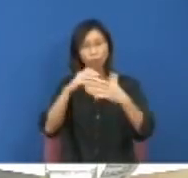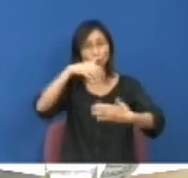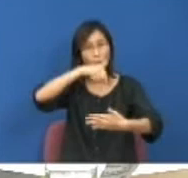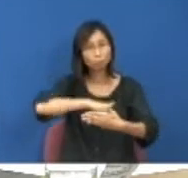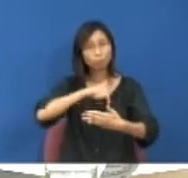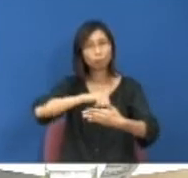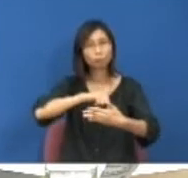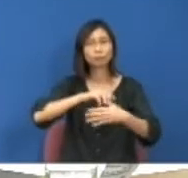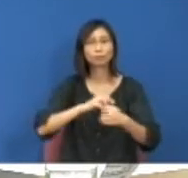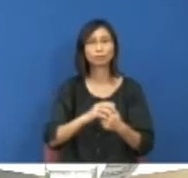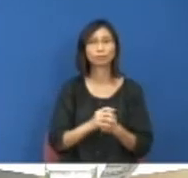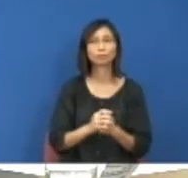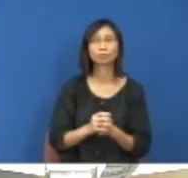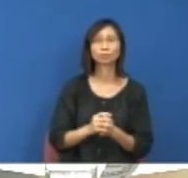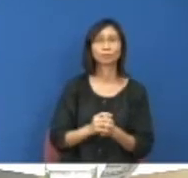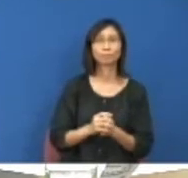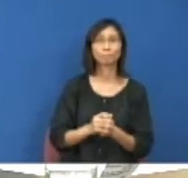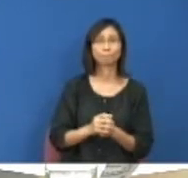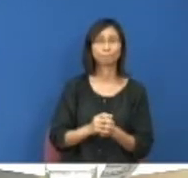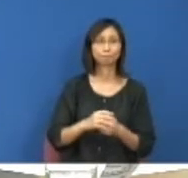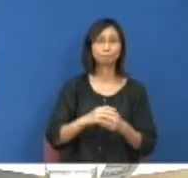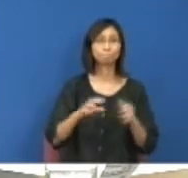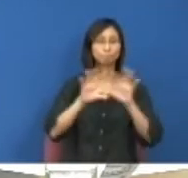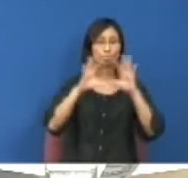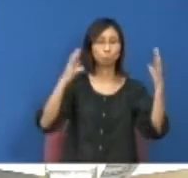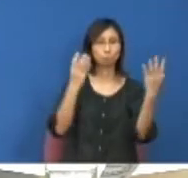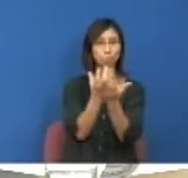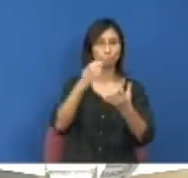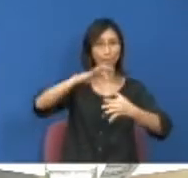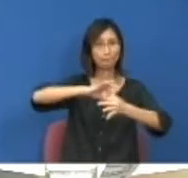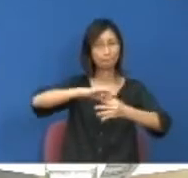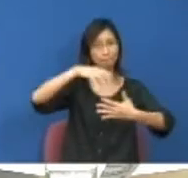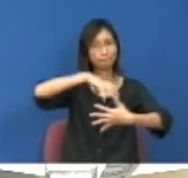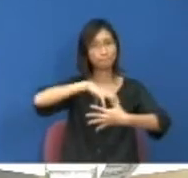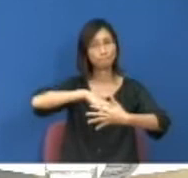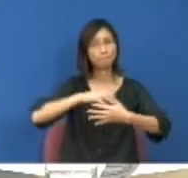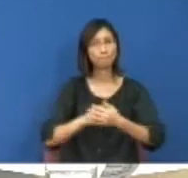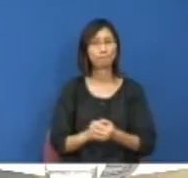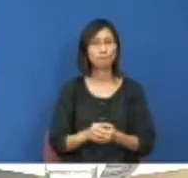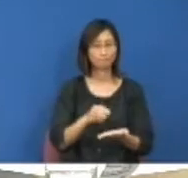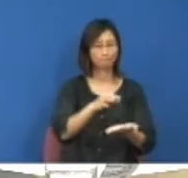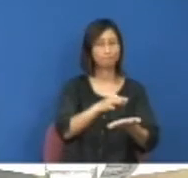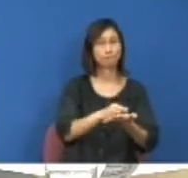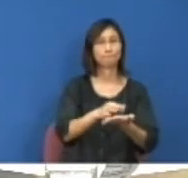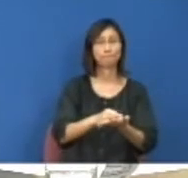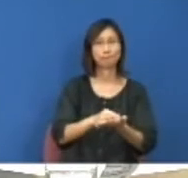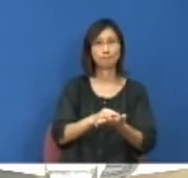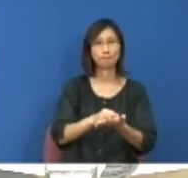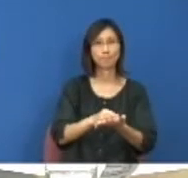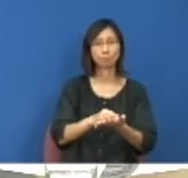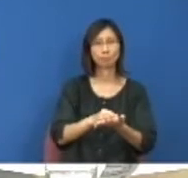喺呢個咁嘅系統裏邊呢個關係裏邊咧，由於佢嗰個位置喺生產嘅位